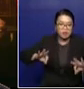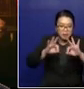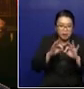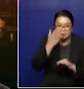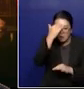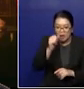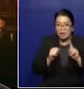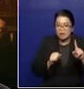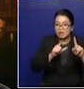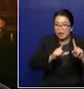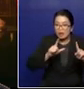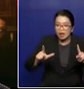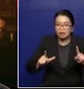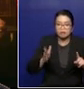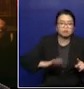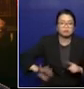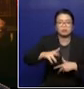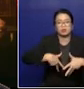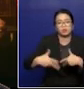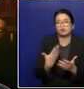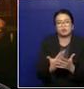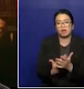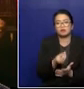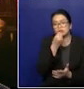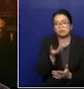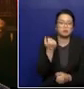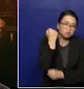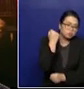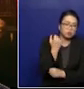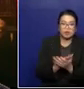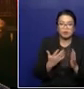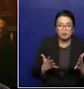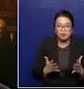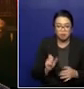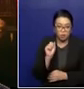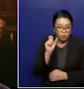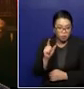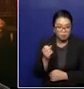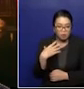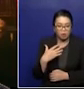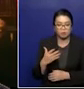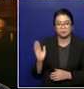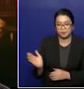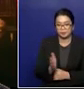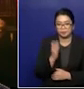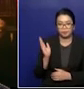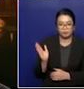ล้านล้านเนี่ยคนไม่มีจะกินนะฮะในเมื่อมันเร่งด่วนก็ต้องใช้ฮะปรากฏไปดูสไลด์แผ่นต่อไปฮะ